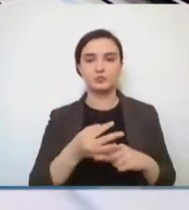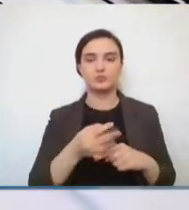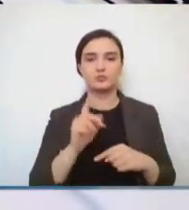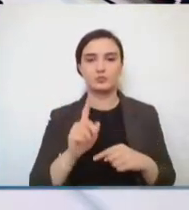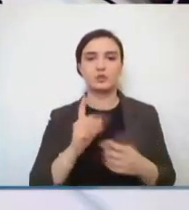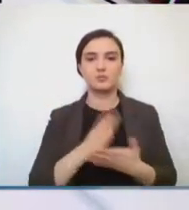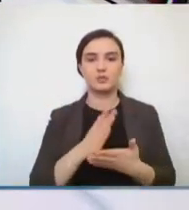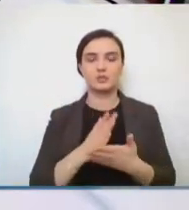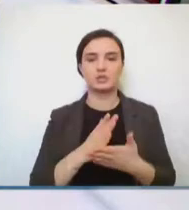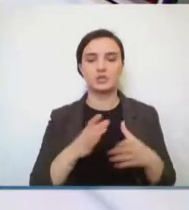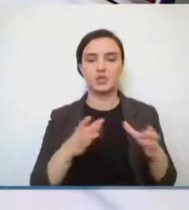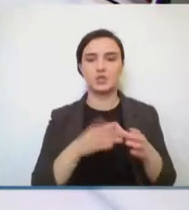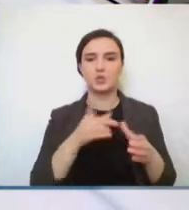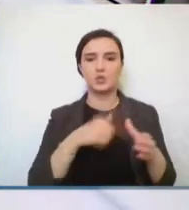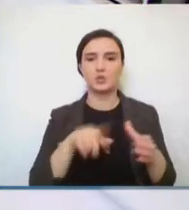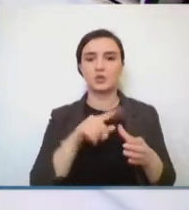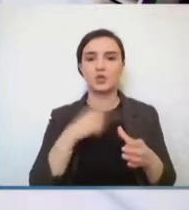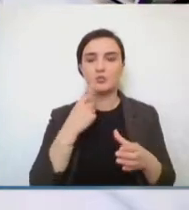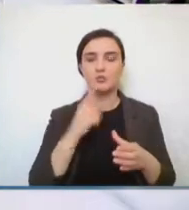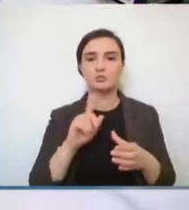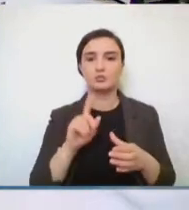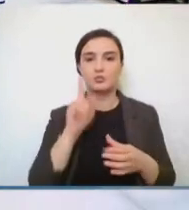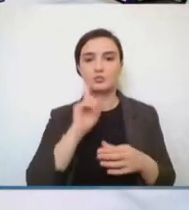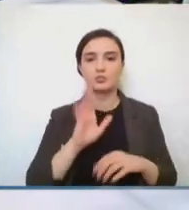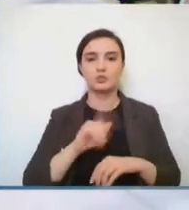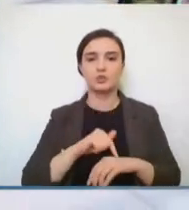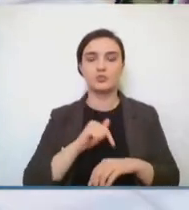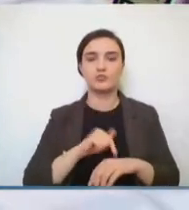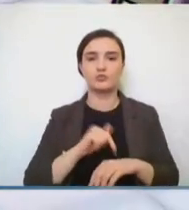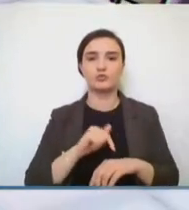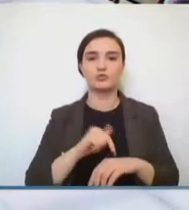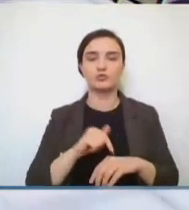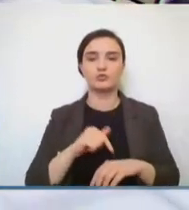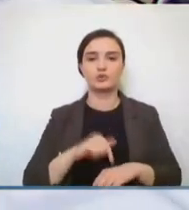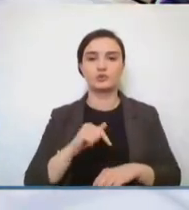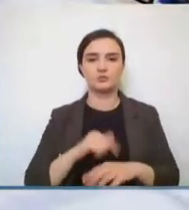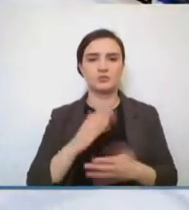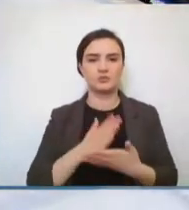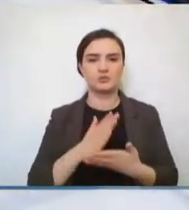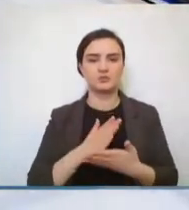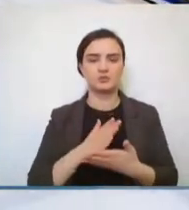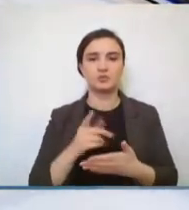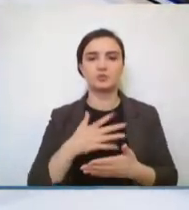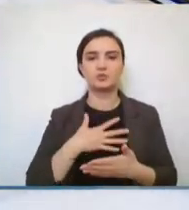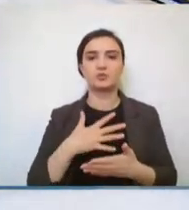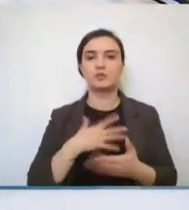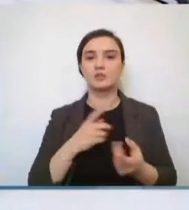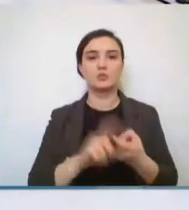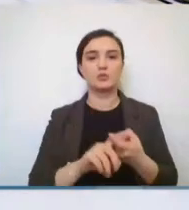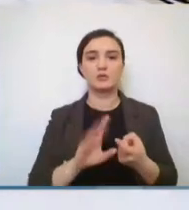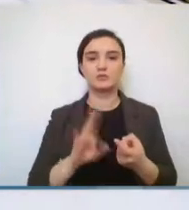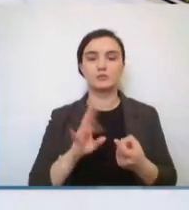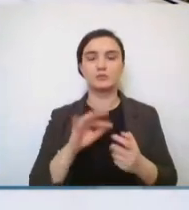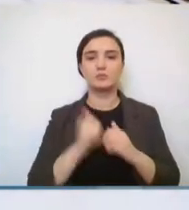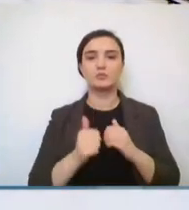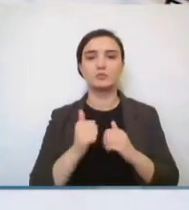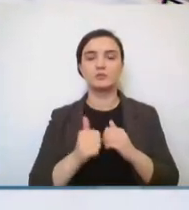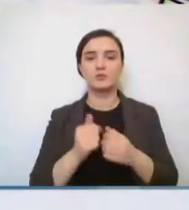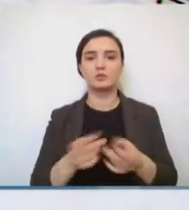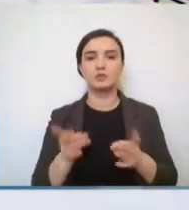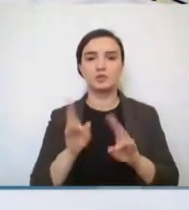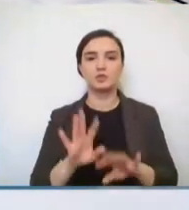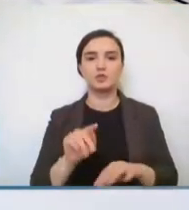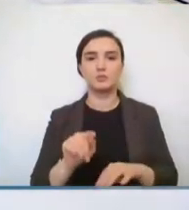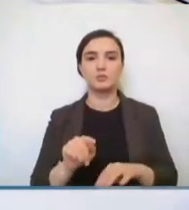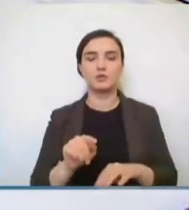რომელიც ამბობს, რომ უსიამოვნო შეგრძნება მაქვს, რომელიც სუნთქვას არ უკავშირდება და მუდმივად რჩება.